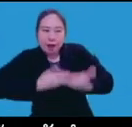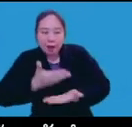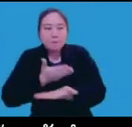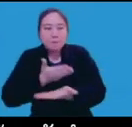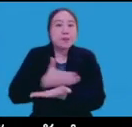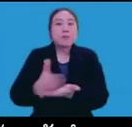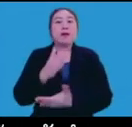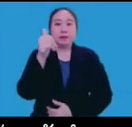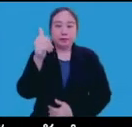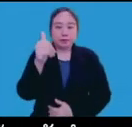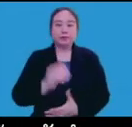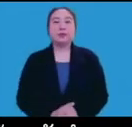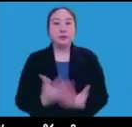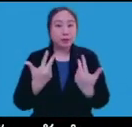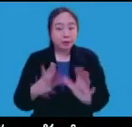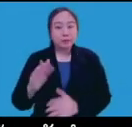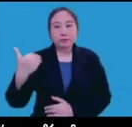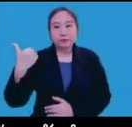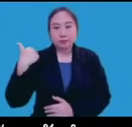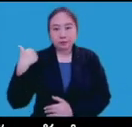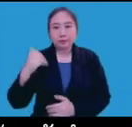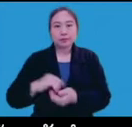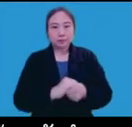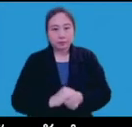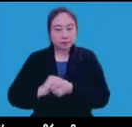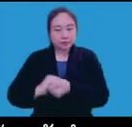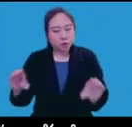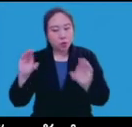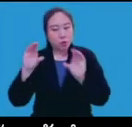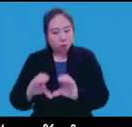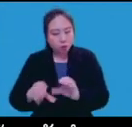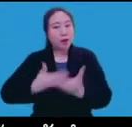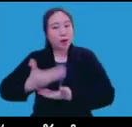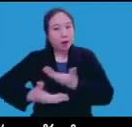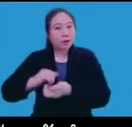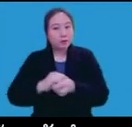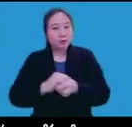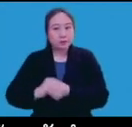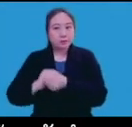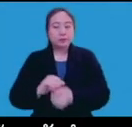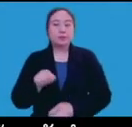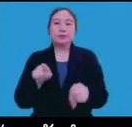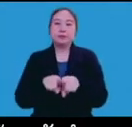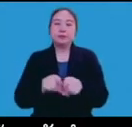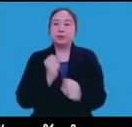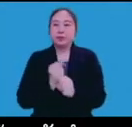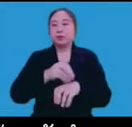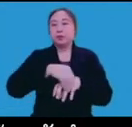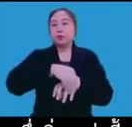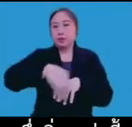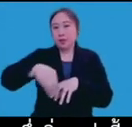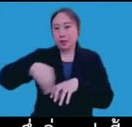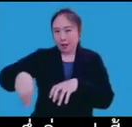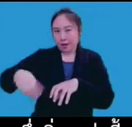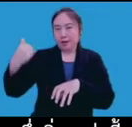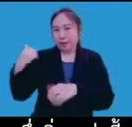ได้หลังจากนั้นนะคะก็จะได้มีการร่วมมือร่วมทุนร่วมค้าซึ่งอันนั้นนะคะมันคือการทำระดับเครือข่ายเร